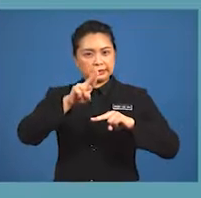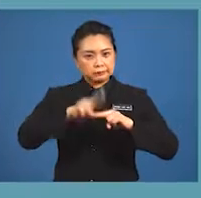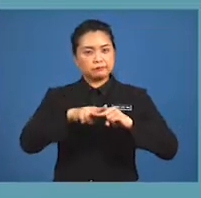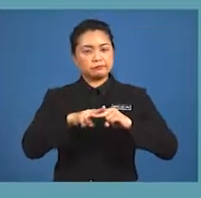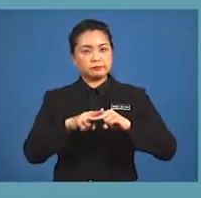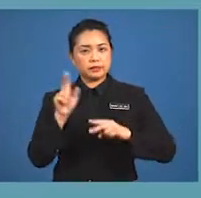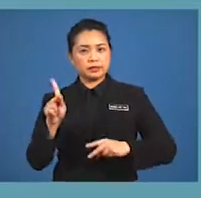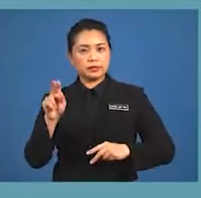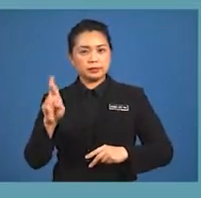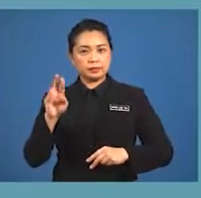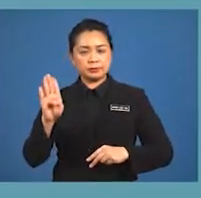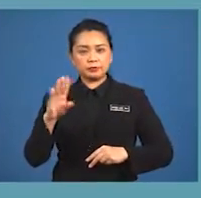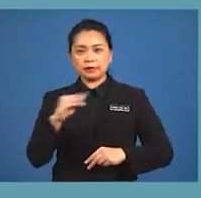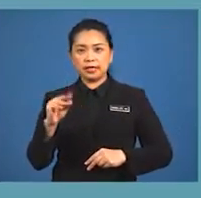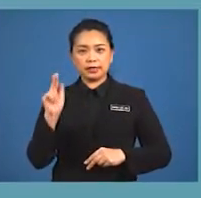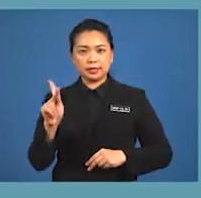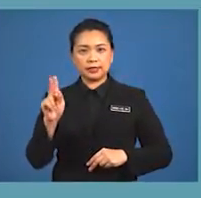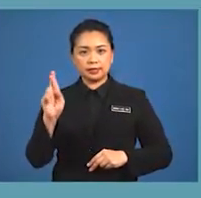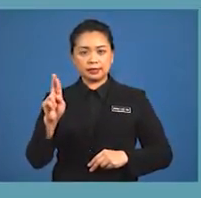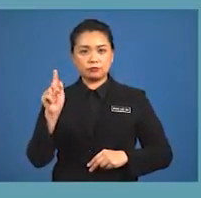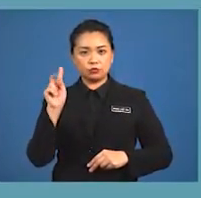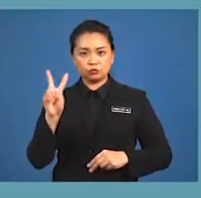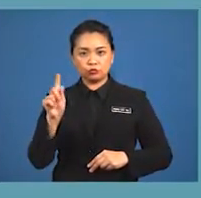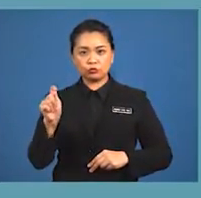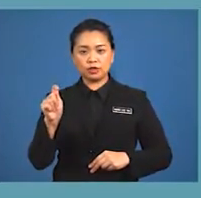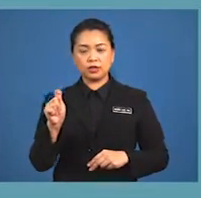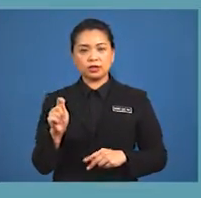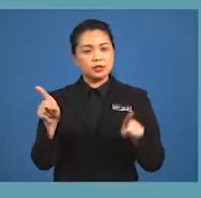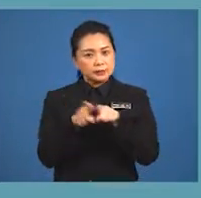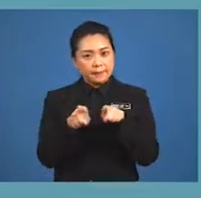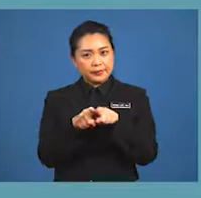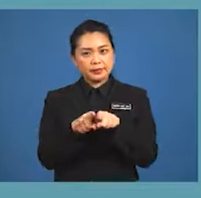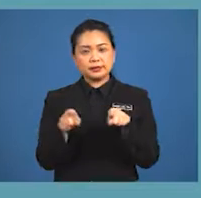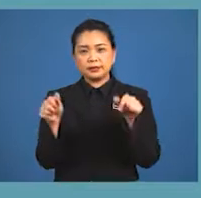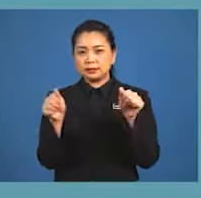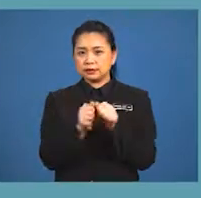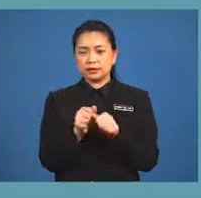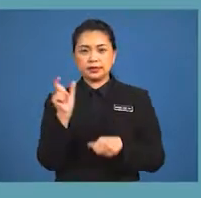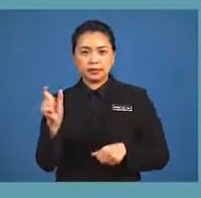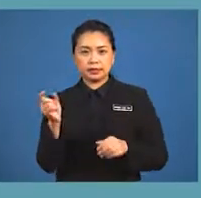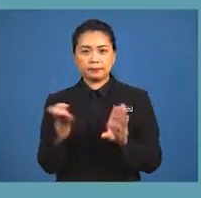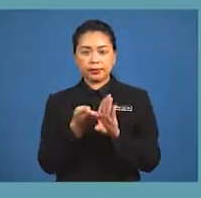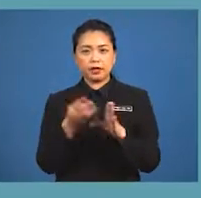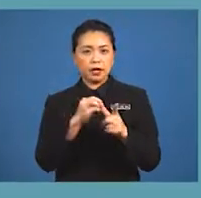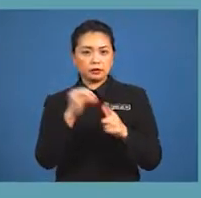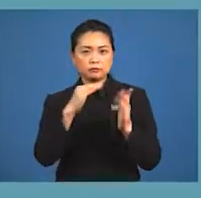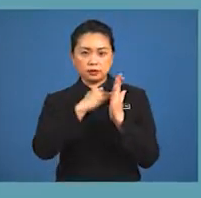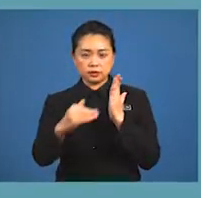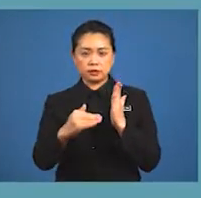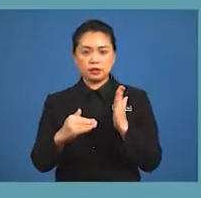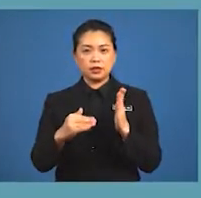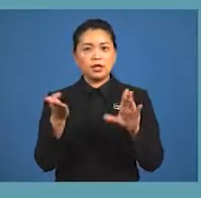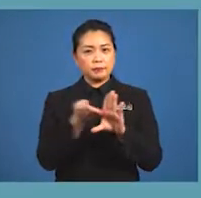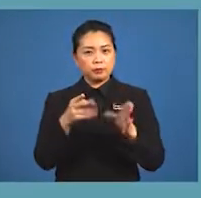rezerv berkanon dan rezerv tunai. Begitu juga dengan kadar bank atau kadar diskaun. Bank pusat perlu